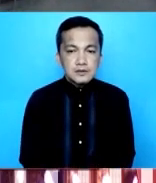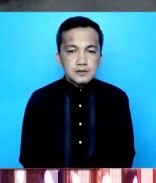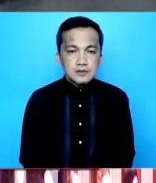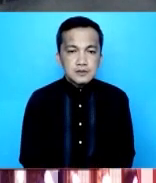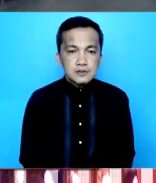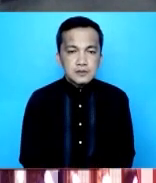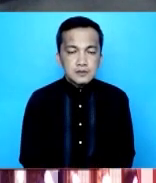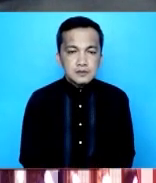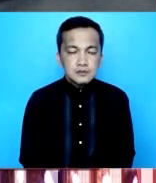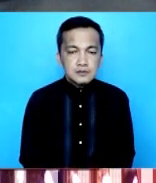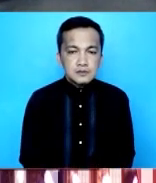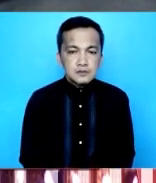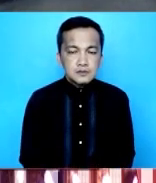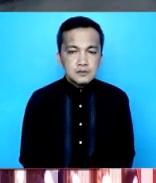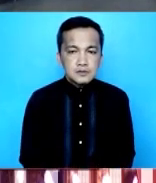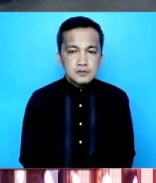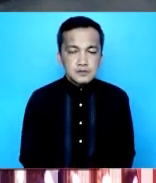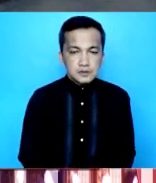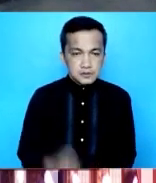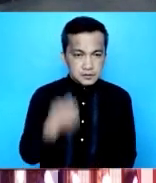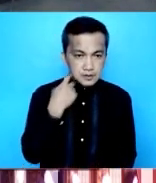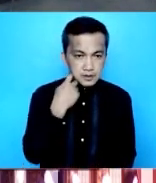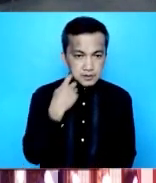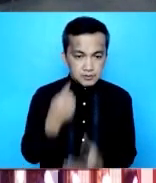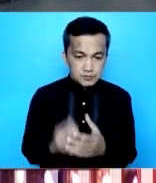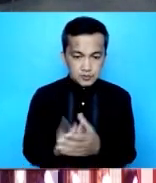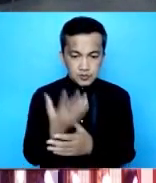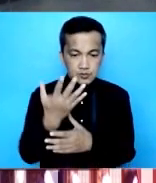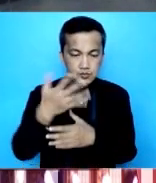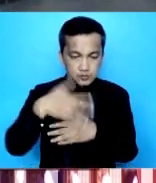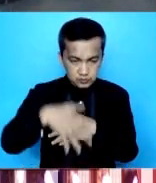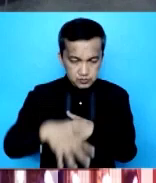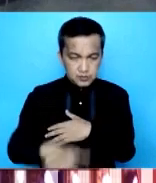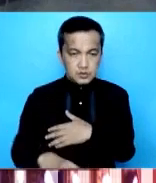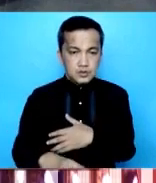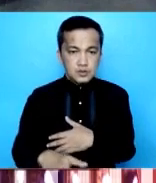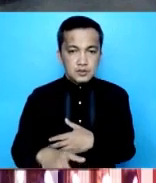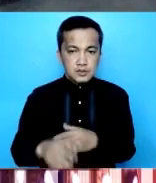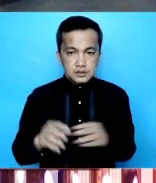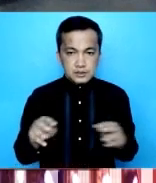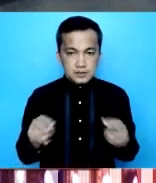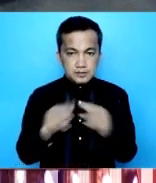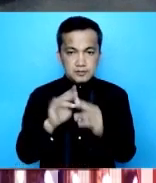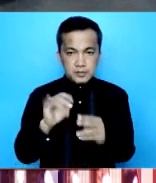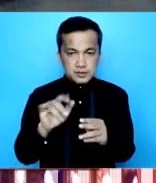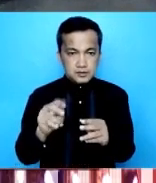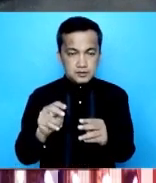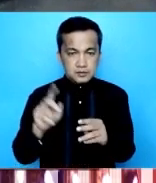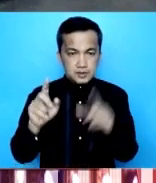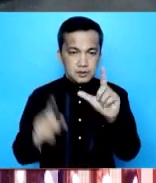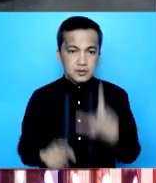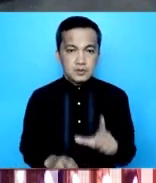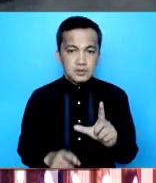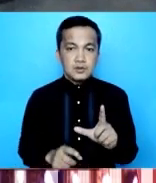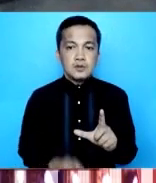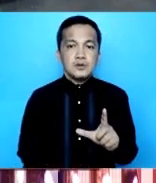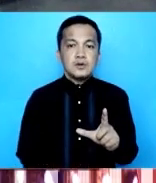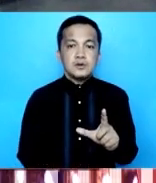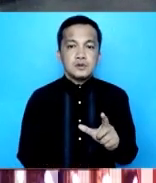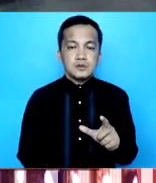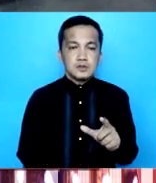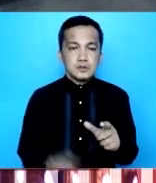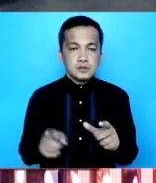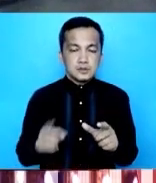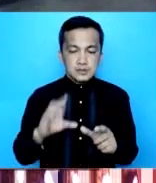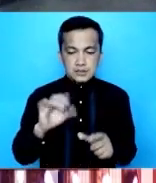ito nga pong mga recent eruptions ng Mayon Volcano, mababa na po ang casualties